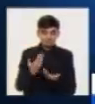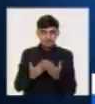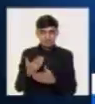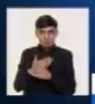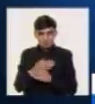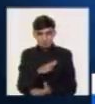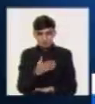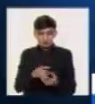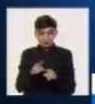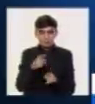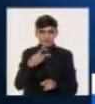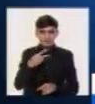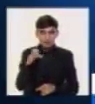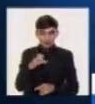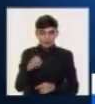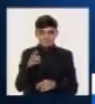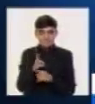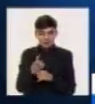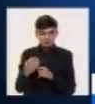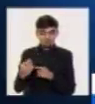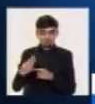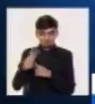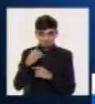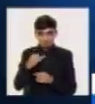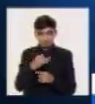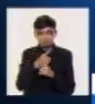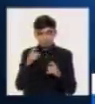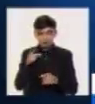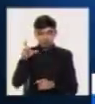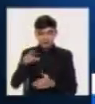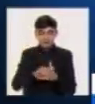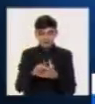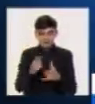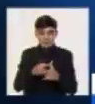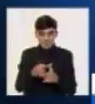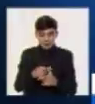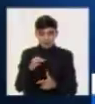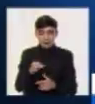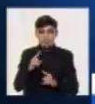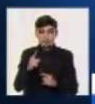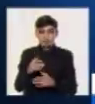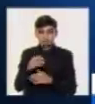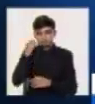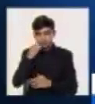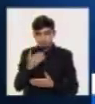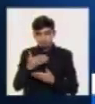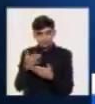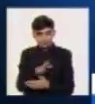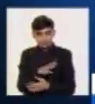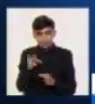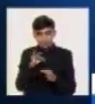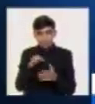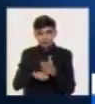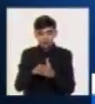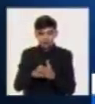айтып, 20 секундтық видео түсіріңіз. Алғыс айтқыңыз келетін адамның аты жөнін және оған не үшін алғыс білдіргіңіз келетін атап